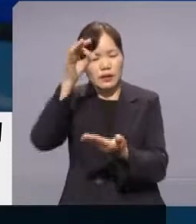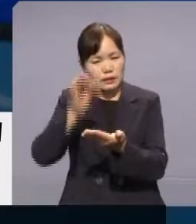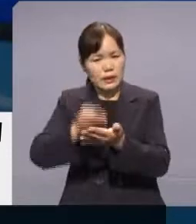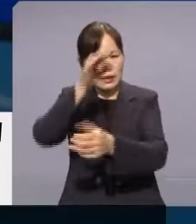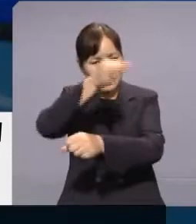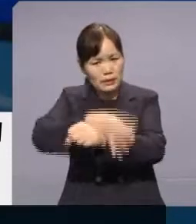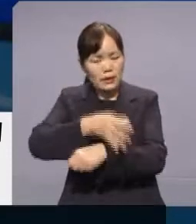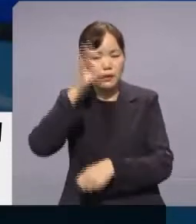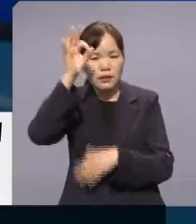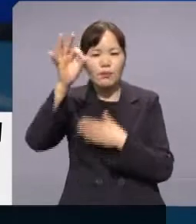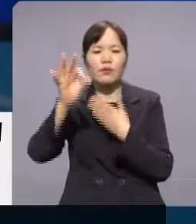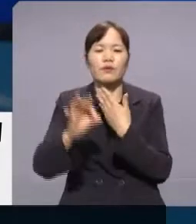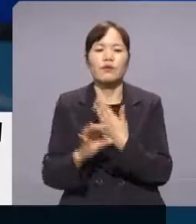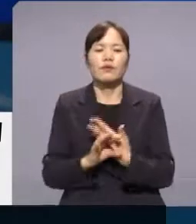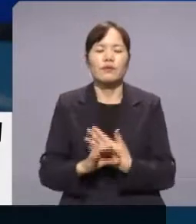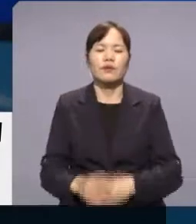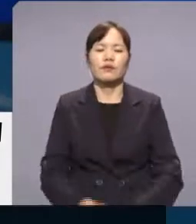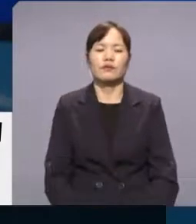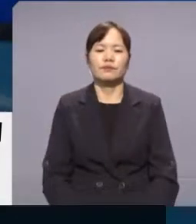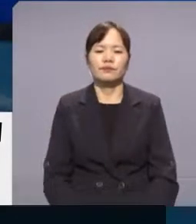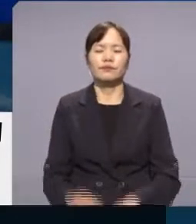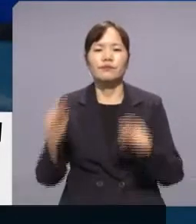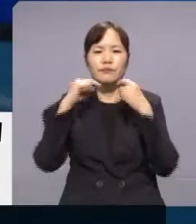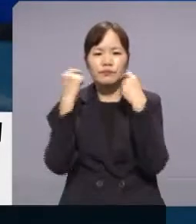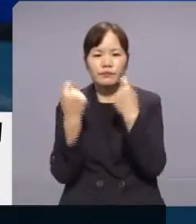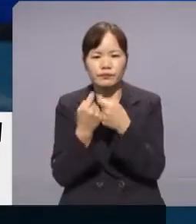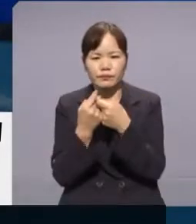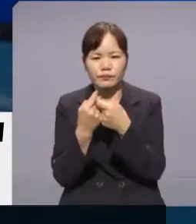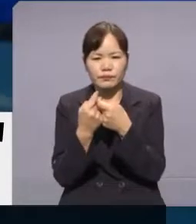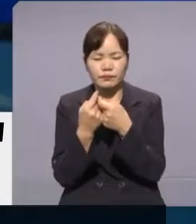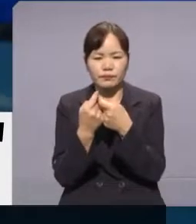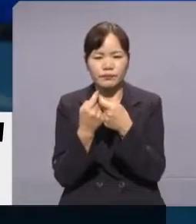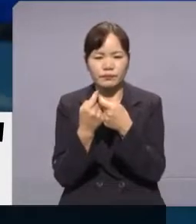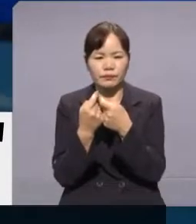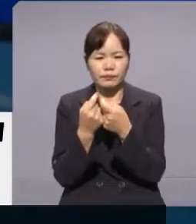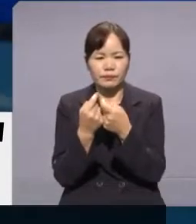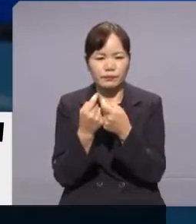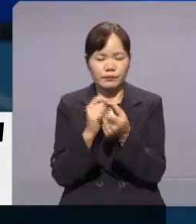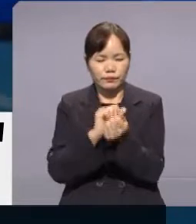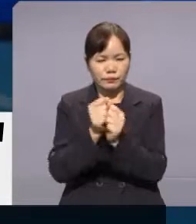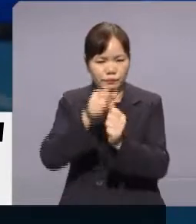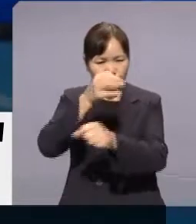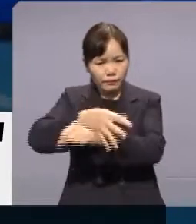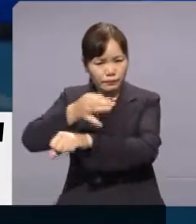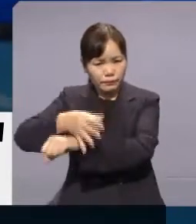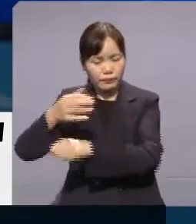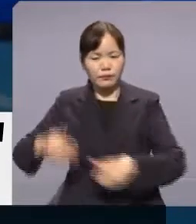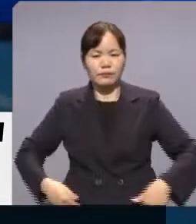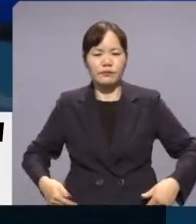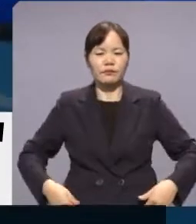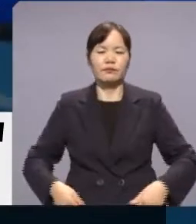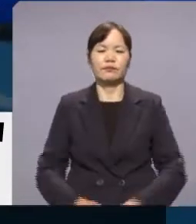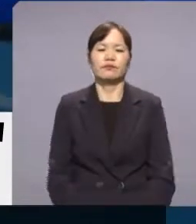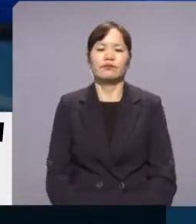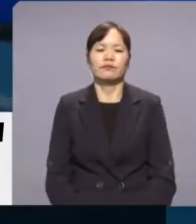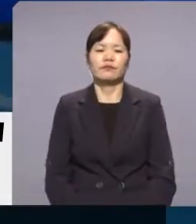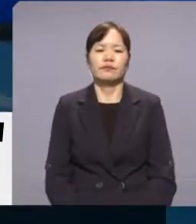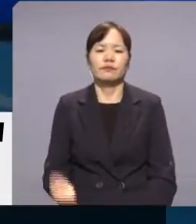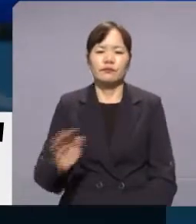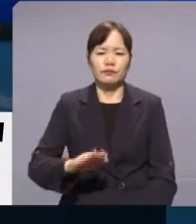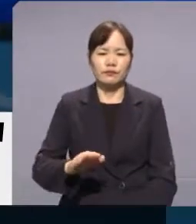매수를 보시면 지금 개인들도 이 전쟁에 참여를 하셔야 되는데 예. 지금 뭐 소위